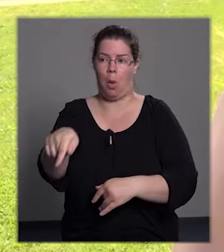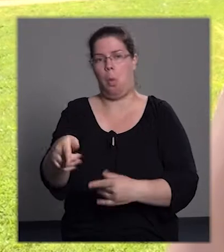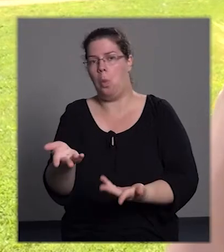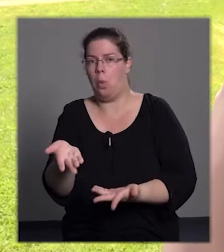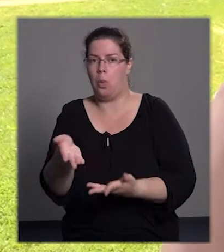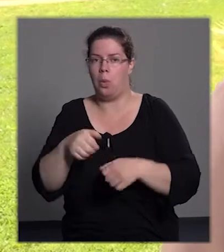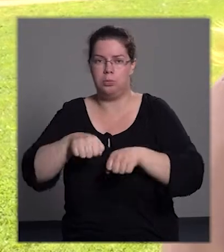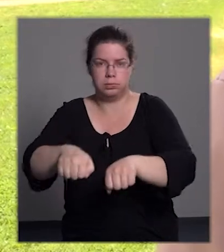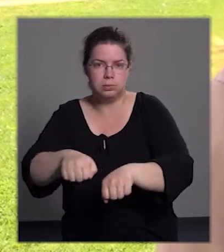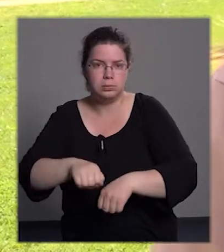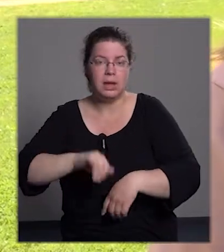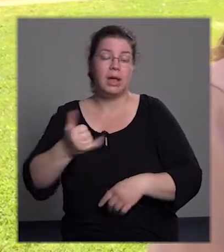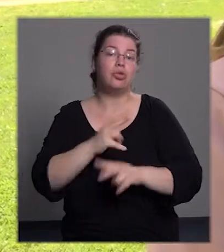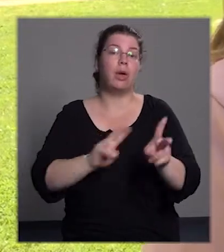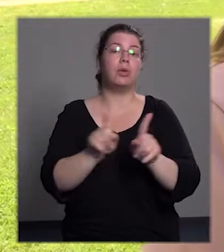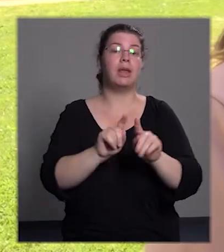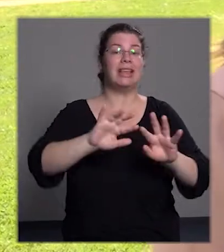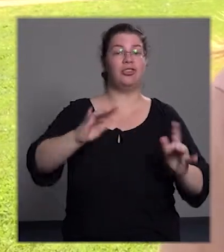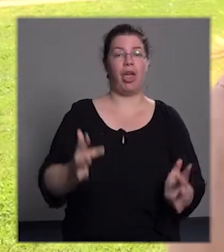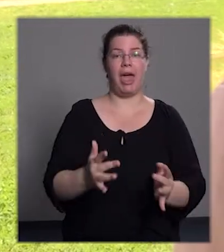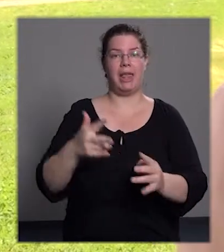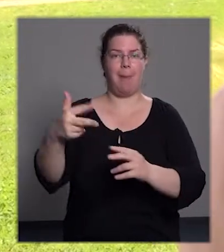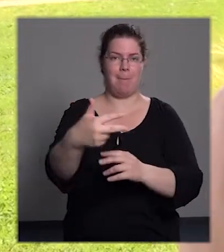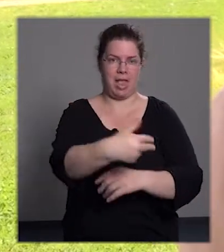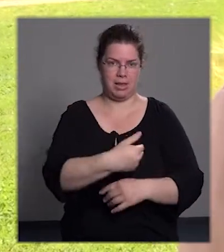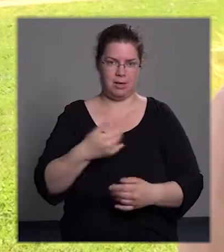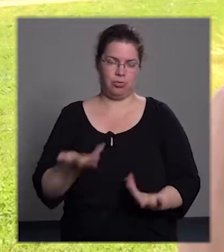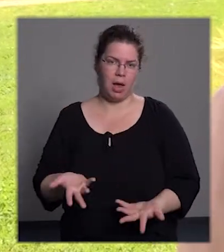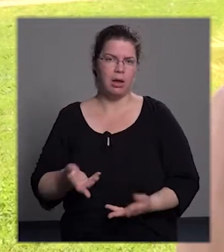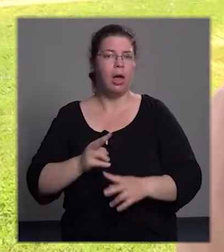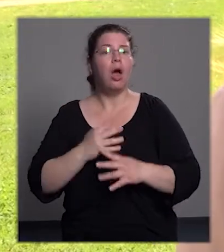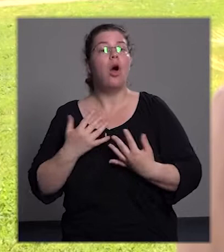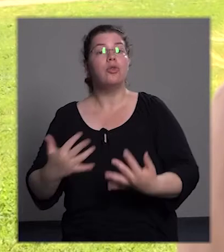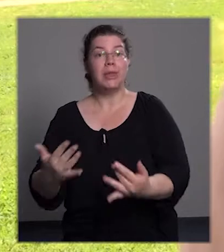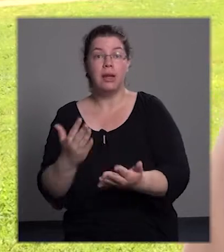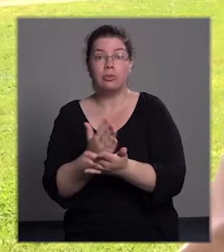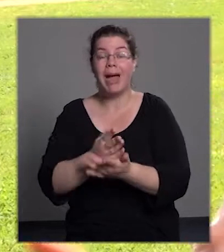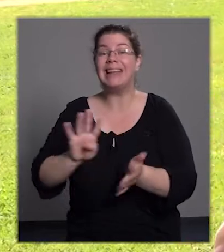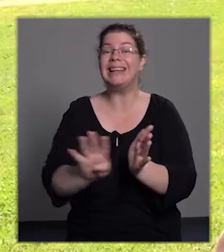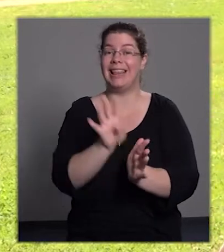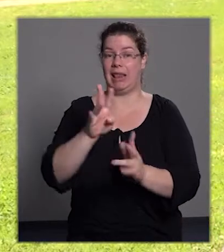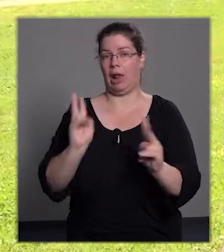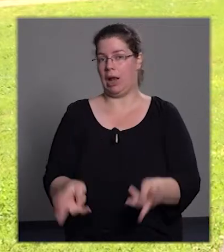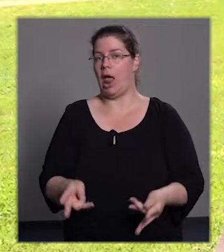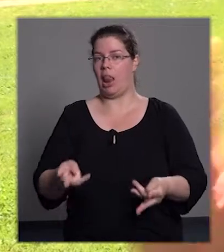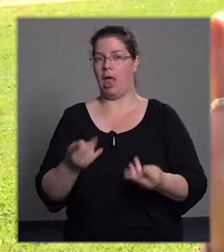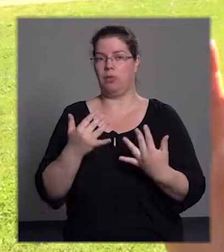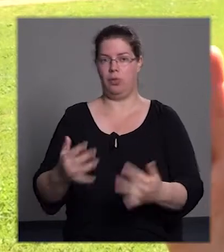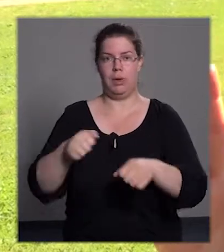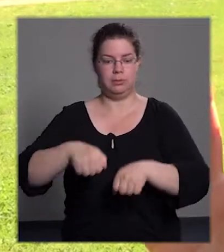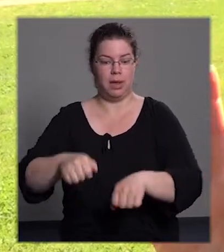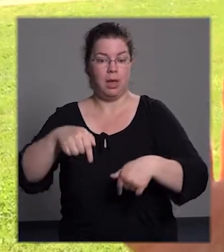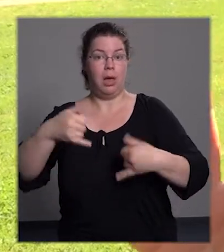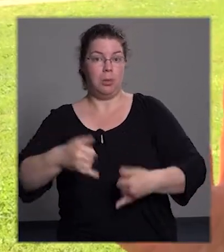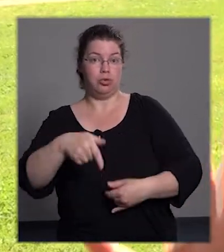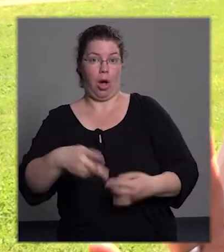vannak, akik cserjemesztésekkel. A fűnyírásban már most 4-szer levágtuk a füvet. Tehát itt, ahol most állunk, ez van